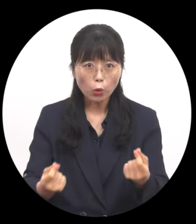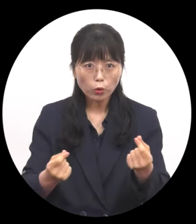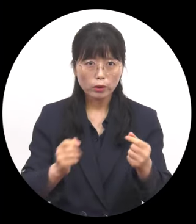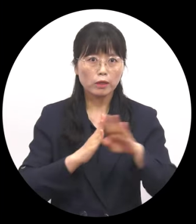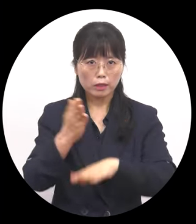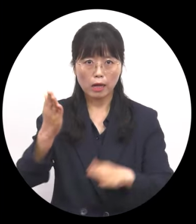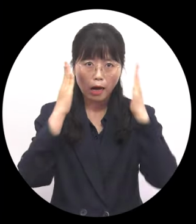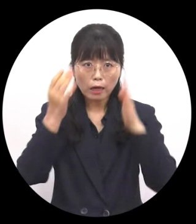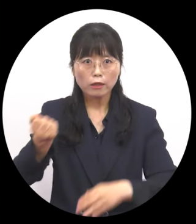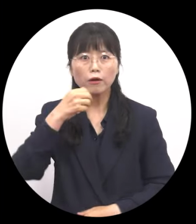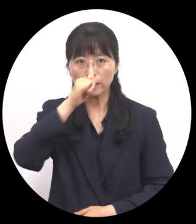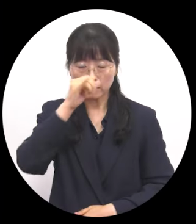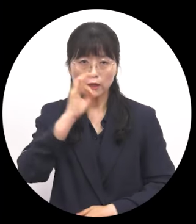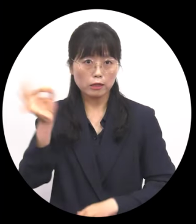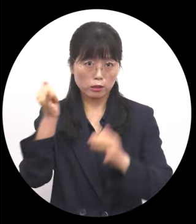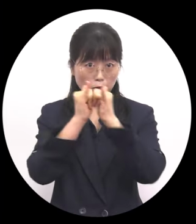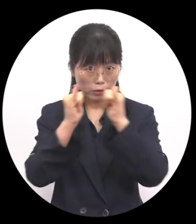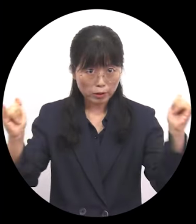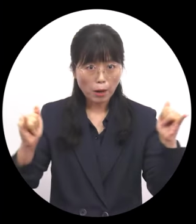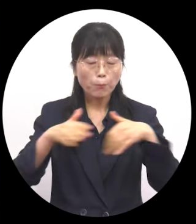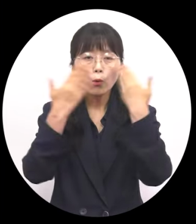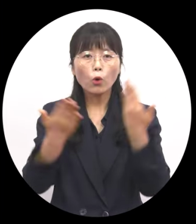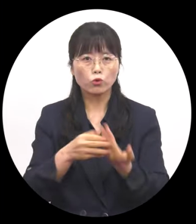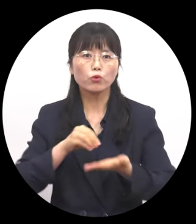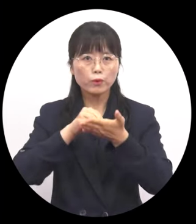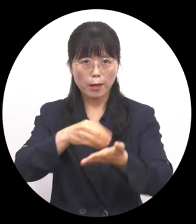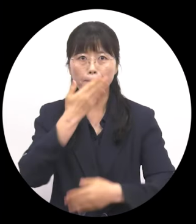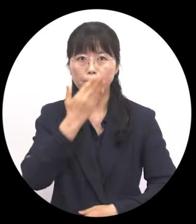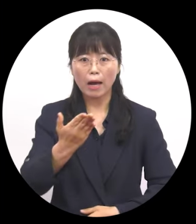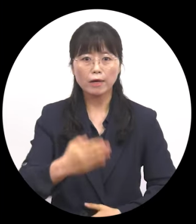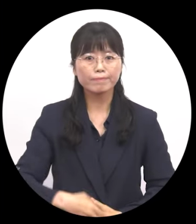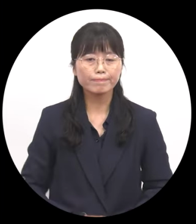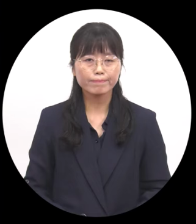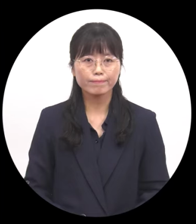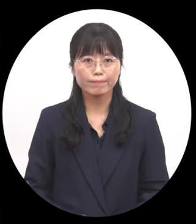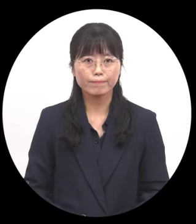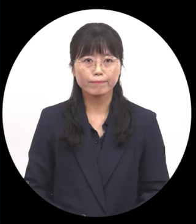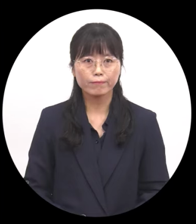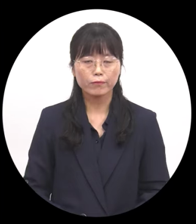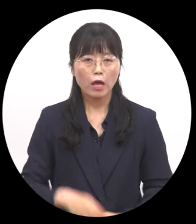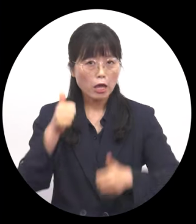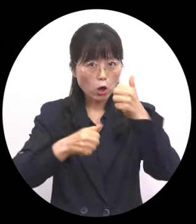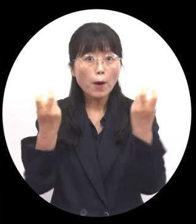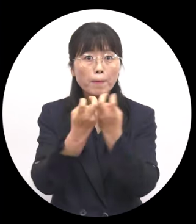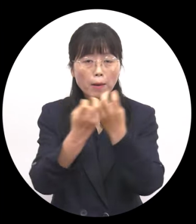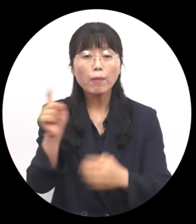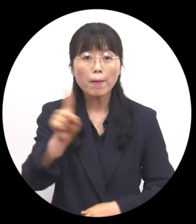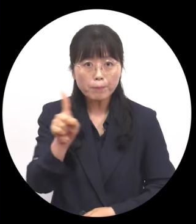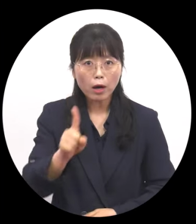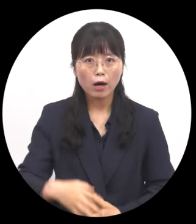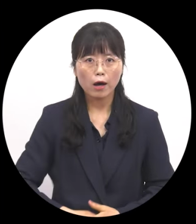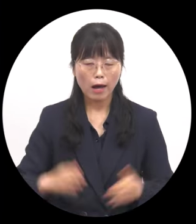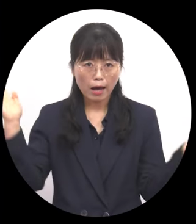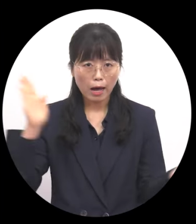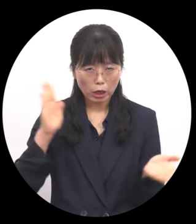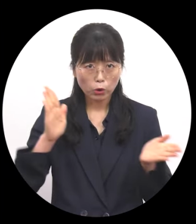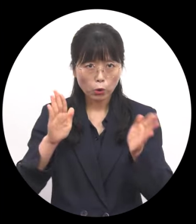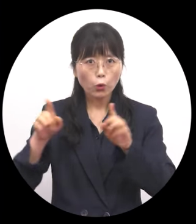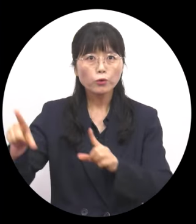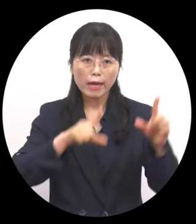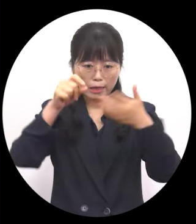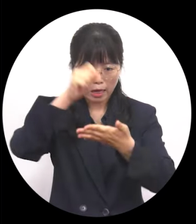학력이 있다고 인정된 자 모두 지원하실 수가 있습니다. 전형 방법은